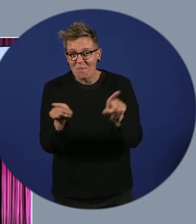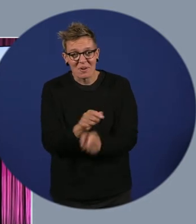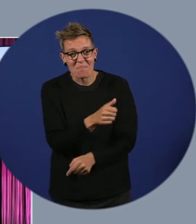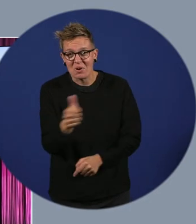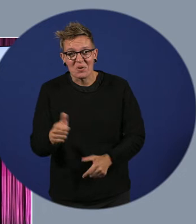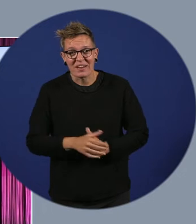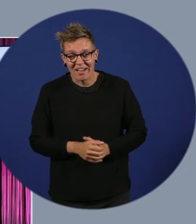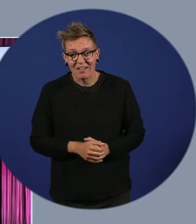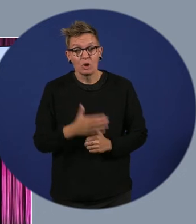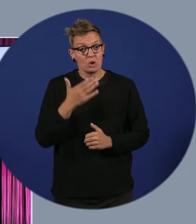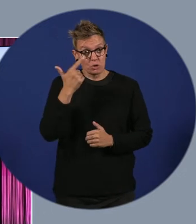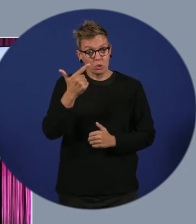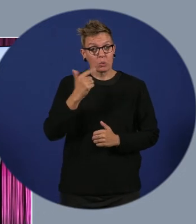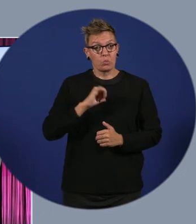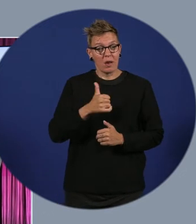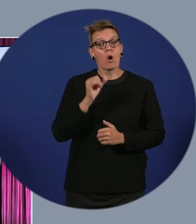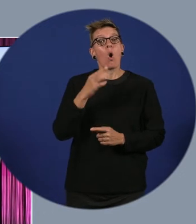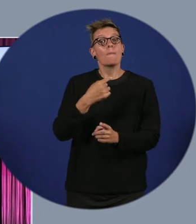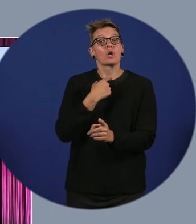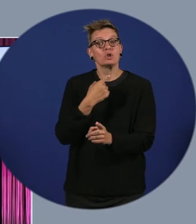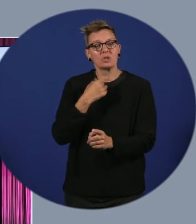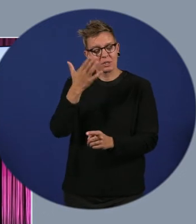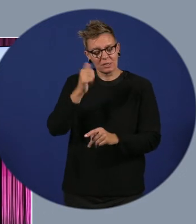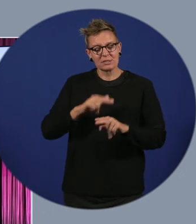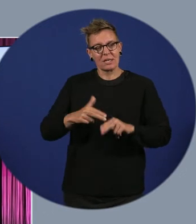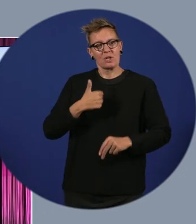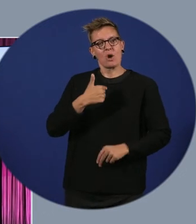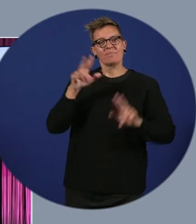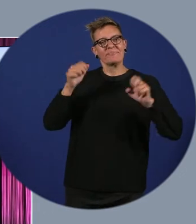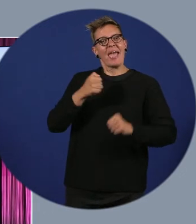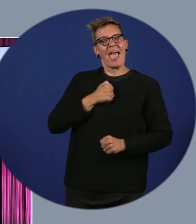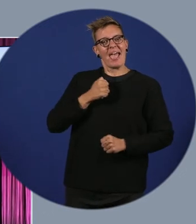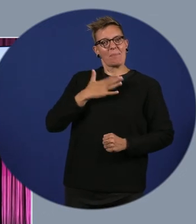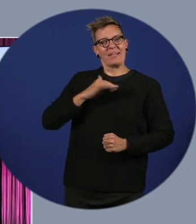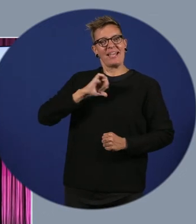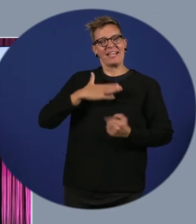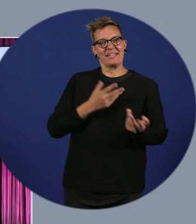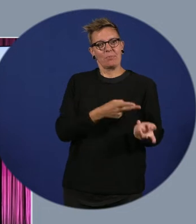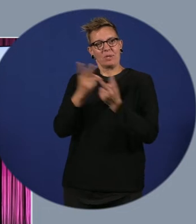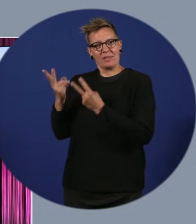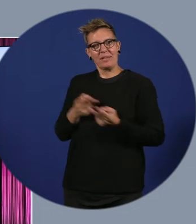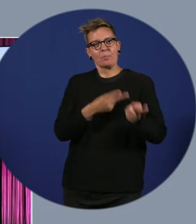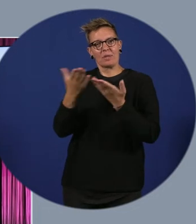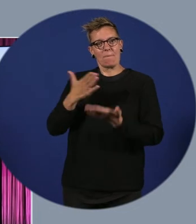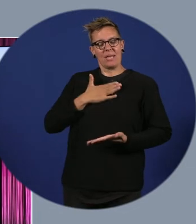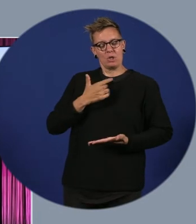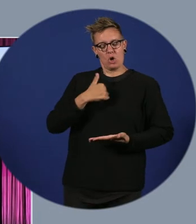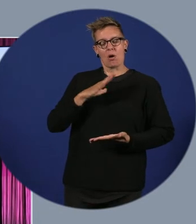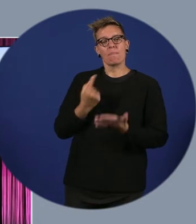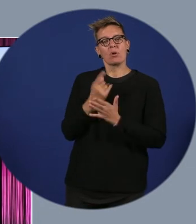verkligen att genom att gå och rösta så har man också... Man kan känna ett ägandeskap över demokratin och man kan känna att den också tillhör en själv och att man har möjlighet att